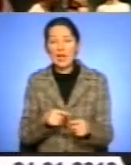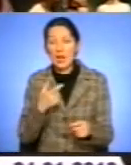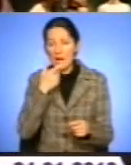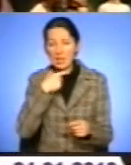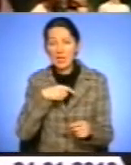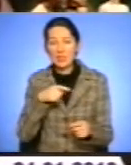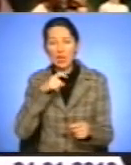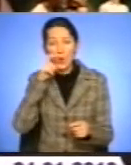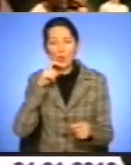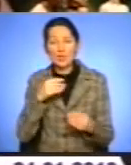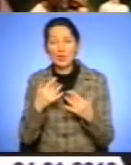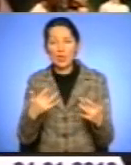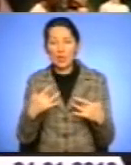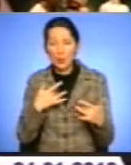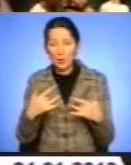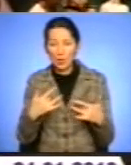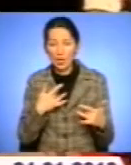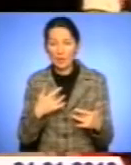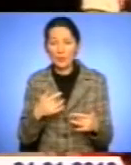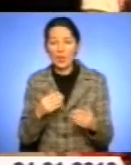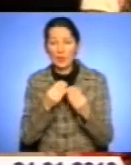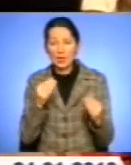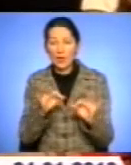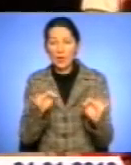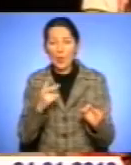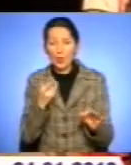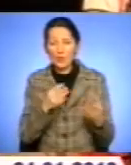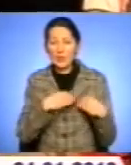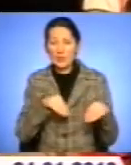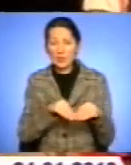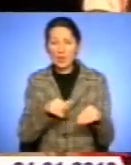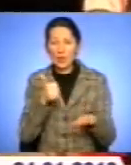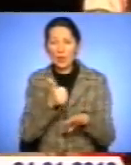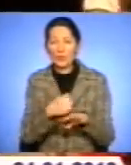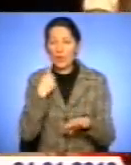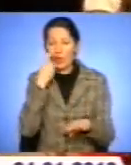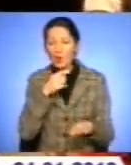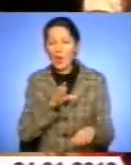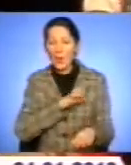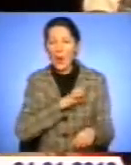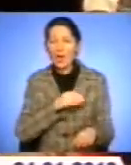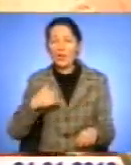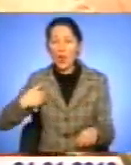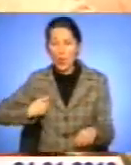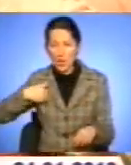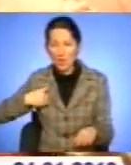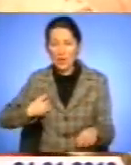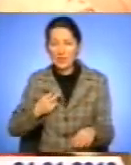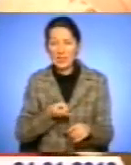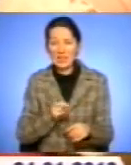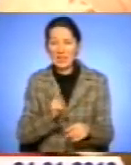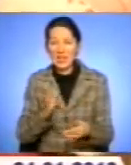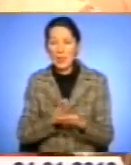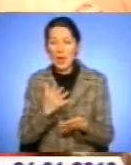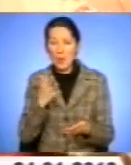музична, невимушена. Буде багато музики, танців, жартів. Образи героїв комедії чудово змальовані Марком Кропивницьким, адже